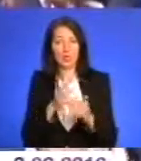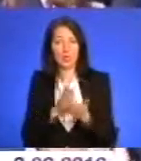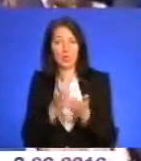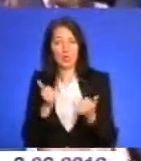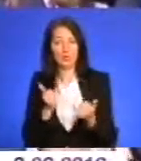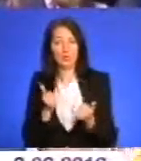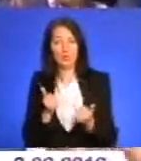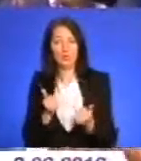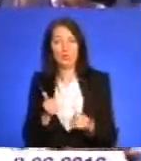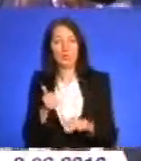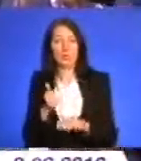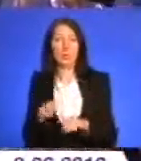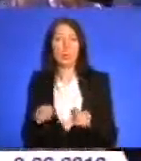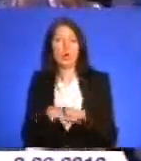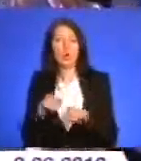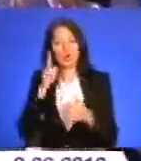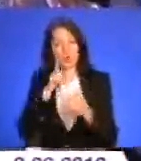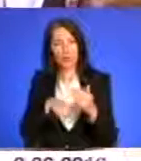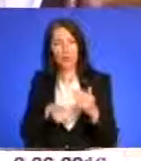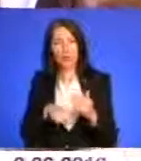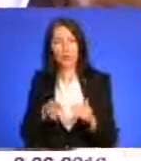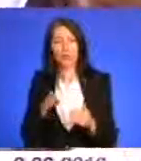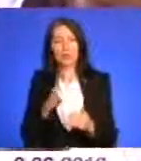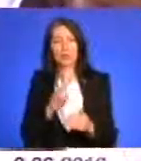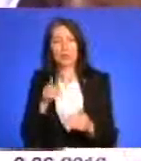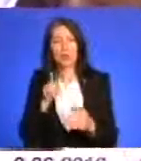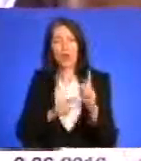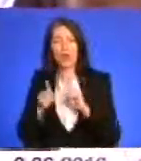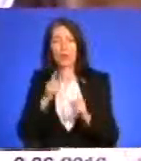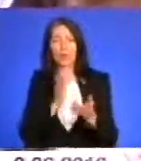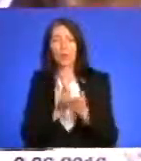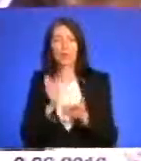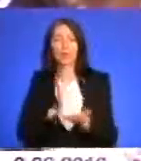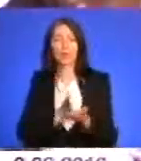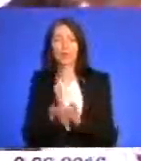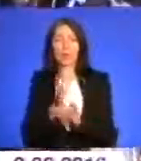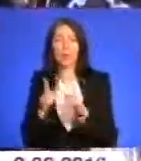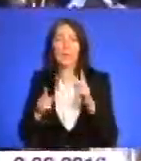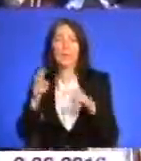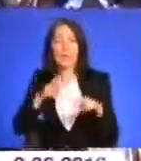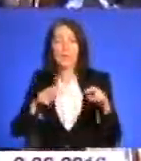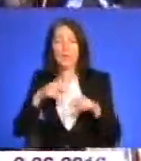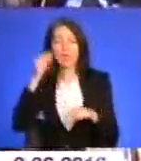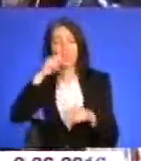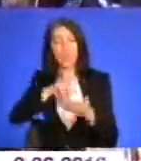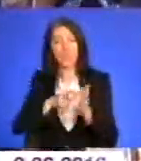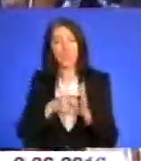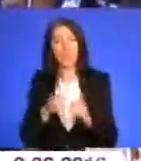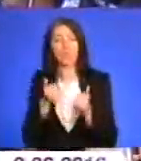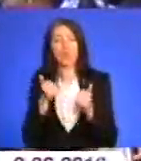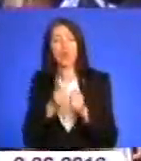головна освітянка переконана, що реформа має бути спрямована передусім на перегляд навчальних планів для кожного класу.